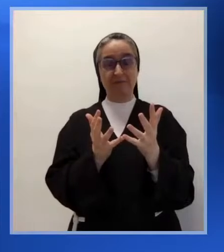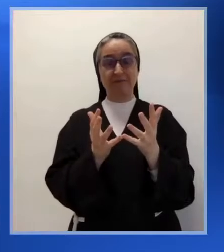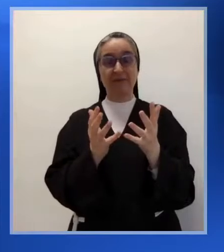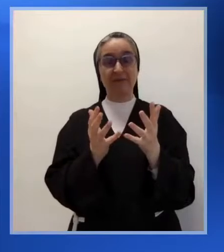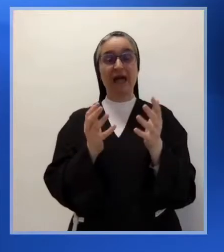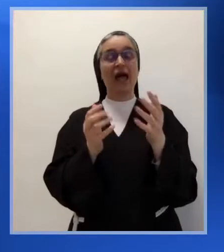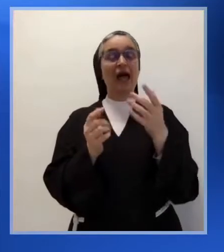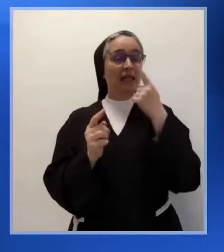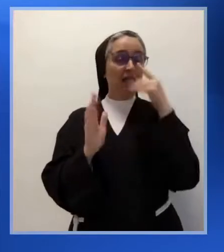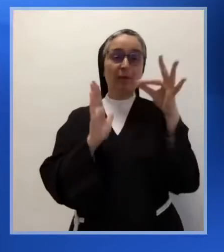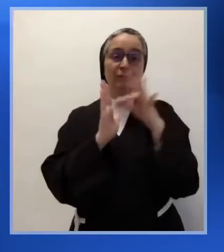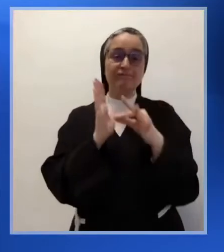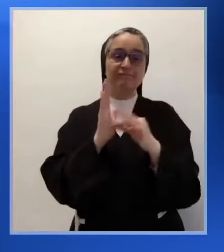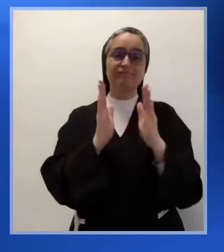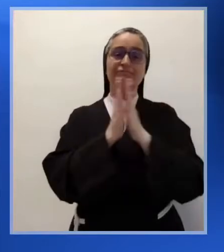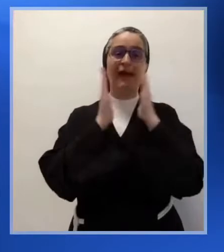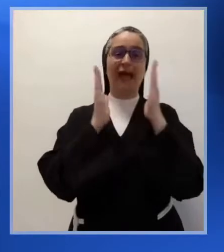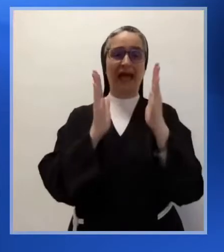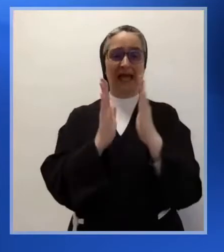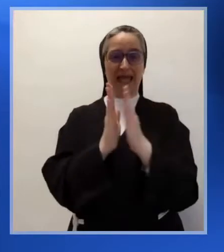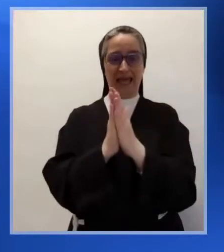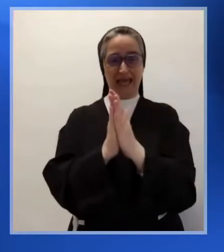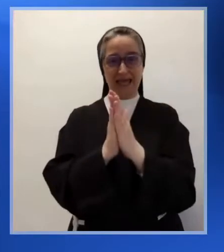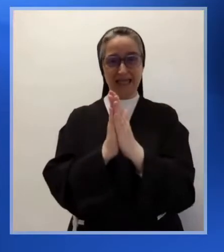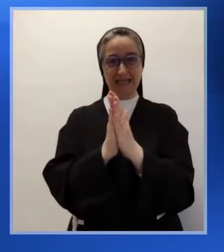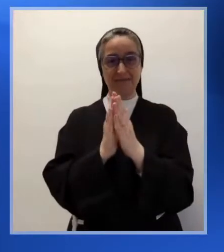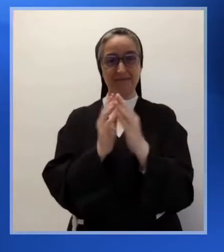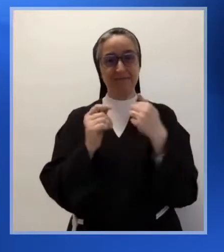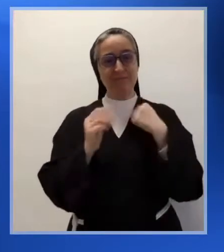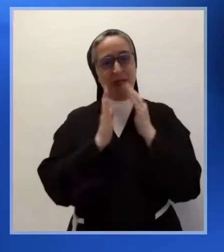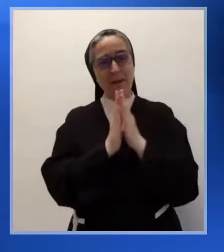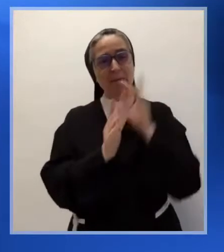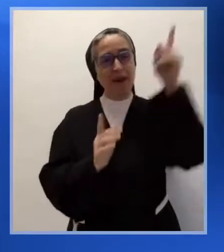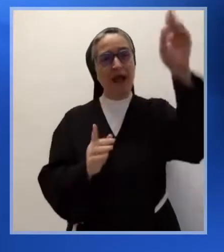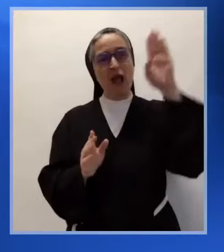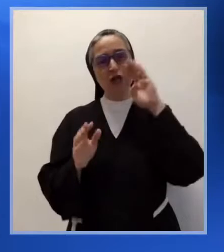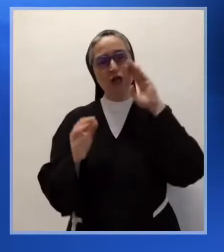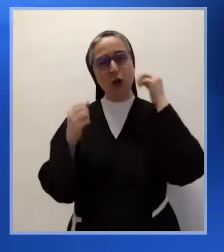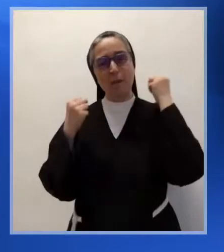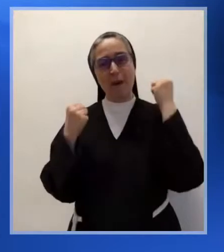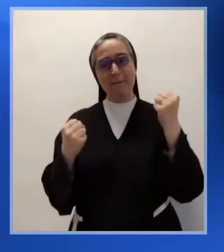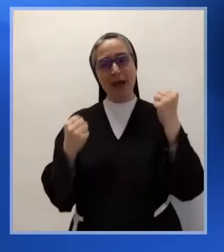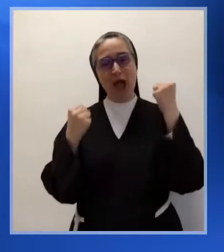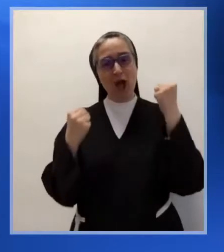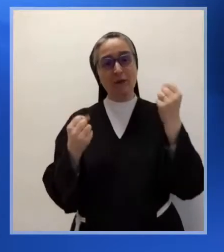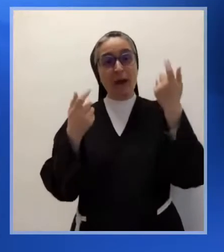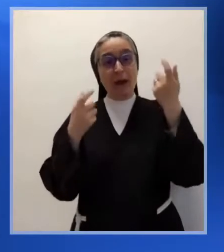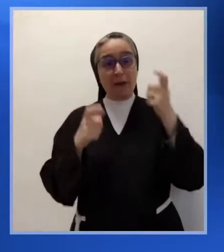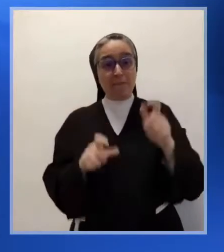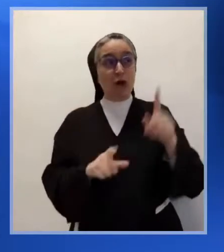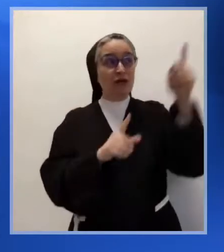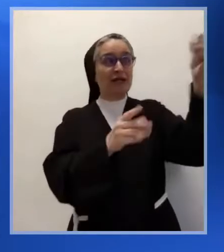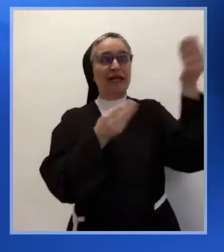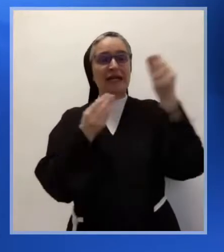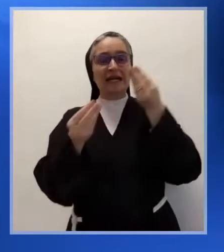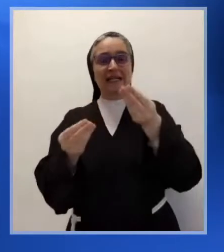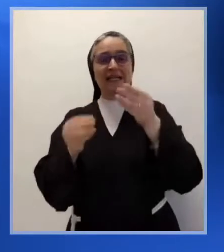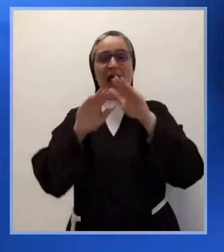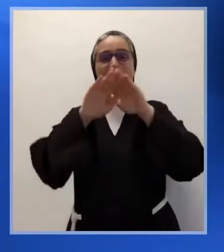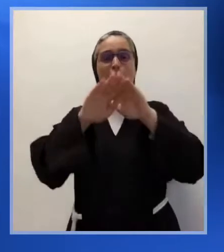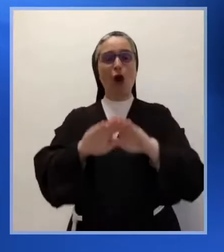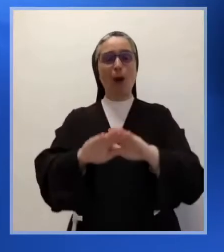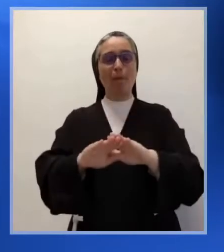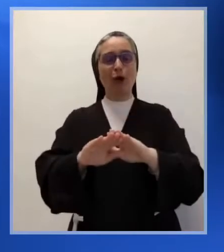stabilita dalla Chiesa. Preghiamo Dio Onnipotente perché conservi a lungo il